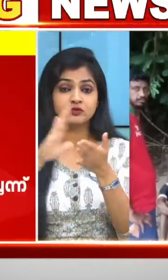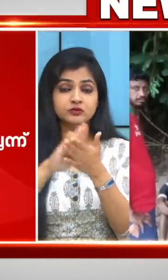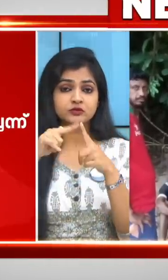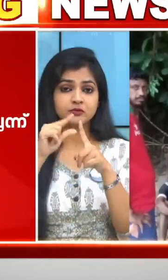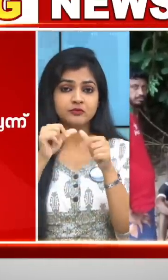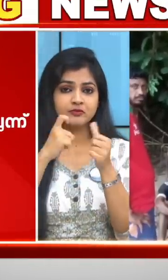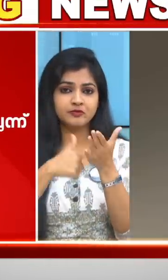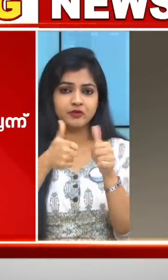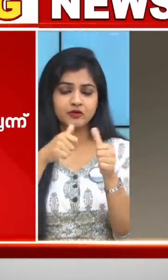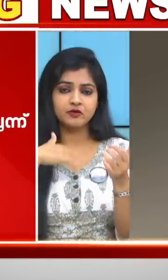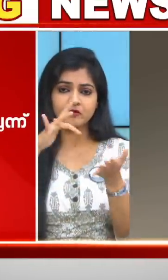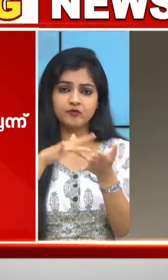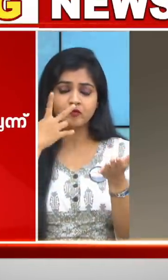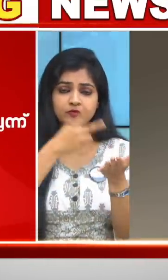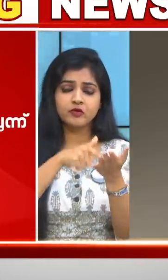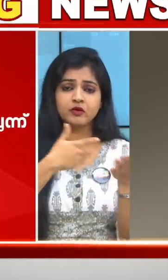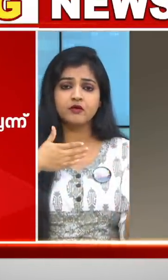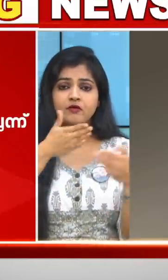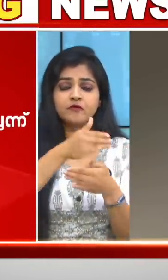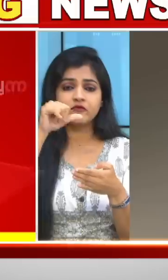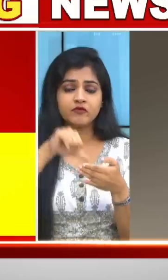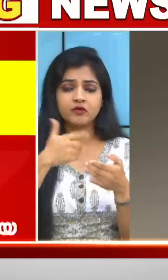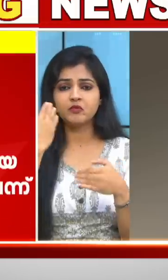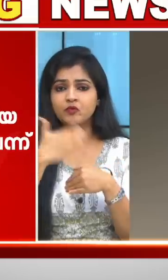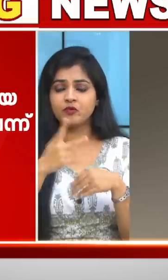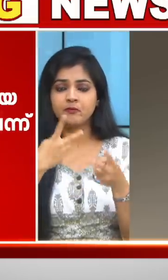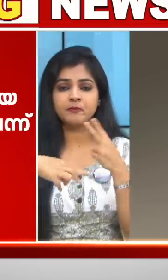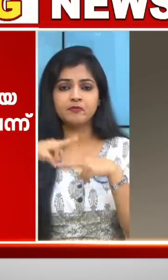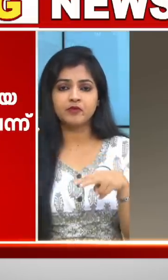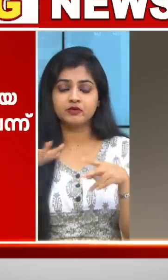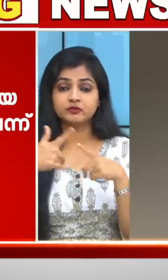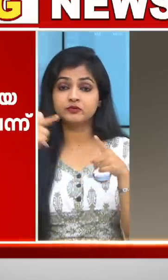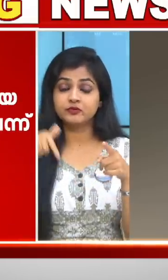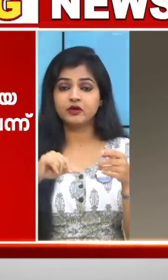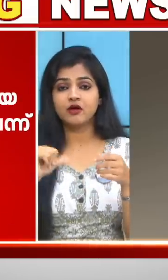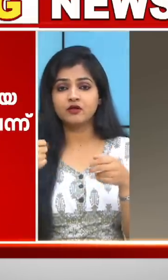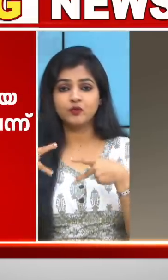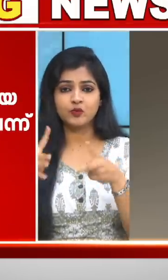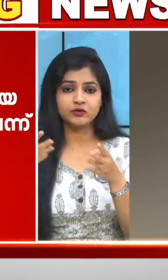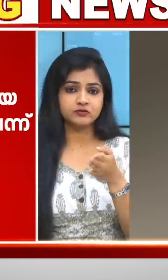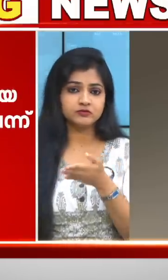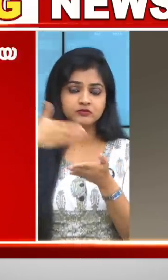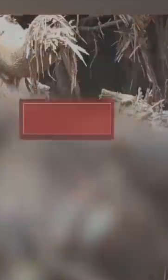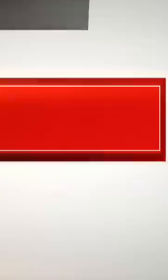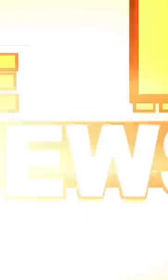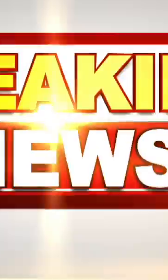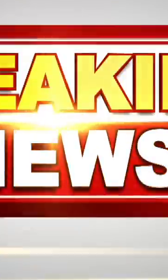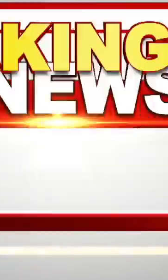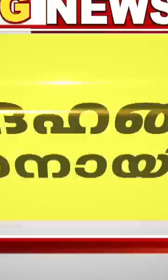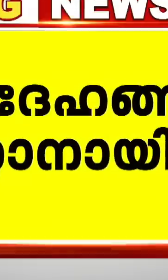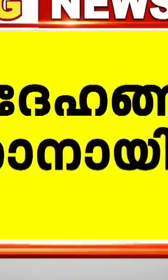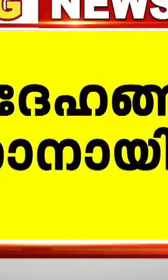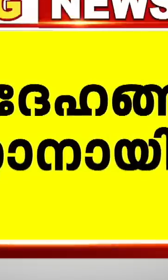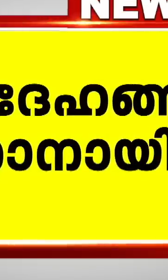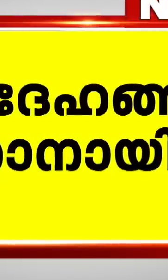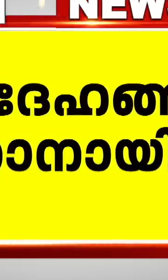കണ്ട് കടക്കാൻ കഴിയാത്തതുകൊണ്ട് ഞങ്ങൾ തിരിച്ചു പോവുകയായിരുന്നു. ഇന്നിപ്പോൾ ഞങ്ങൾ വാളത്തൂർ വഴി ഇങ്ങോട്ട് ഇറങ്ങിയിട്ടുണ്ട്. ഇവിടെ പരപ്പംപാറ എന്ന സ്ഥലത്ത് ഇപ്പോൾ